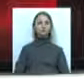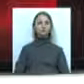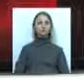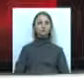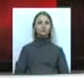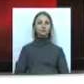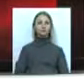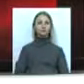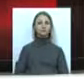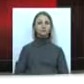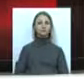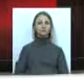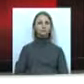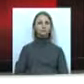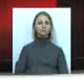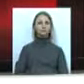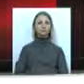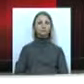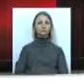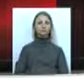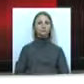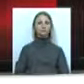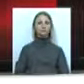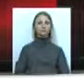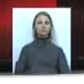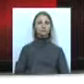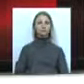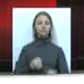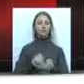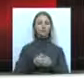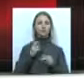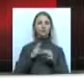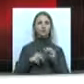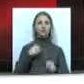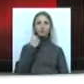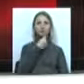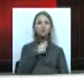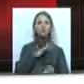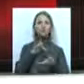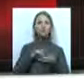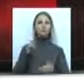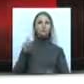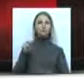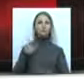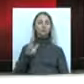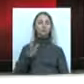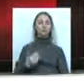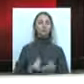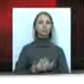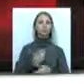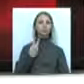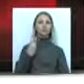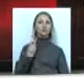Жыл соңына дейін Степногорск қаласында екі инвестициялық жоба іске қосылады. Алғашқысы Биотрон Групп серіктестігінің құтыруға